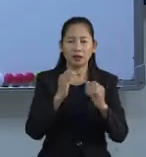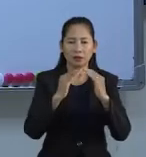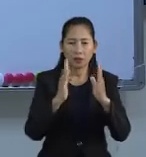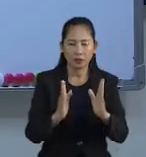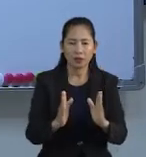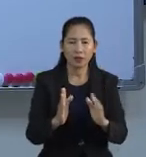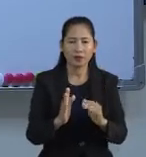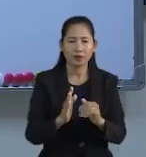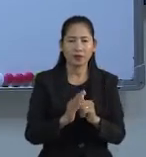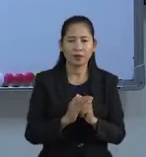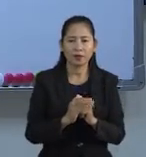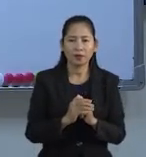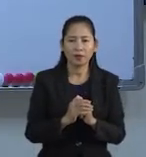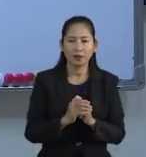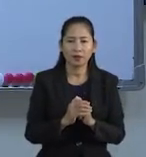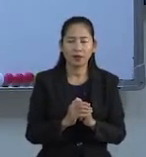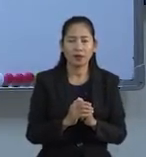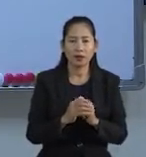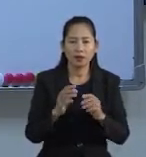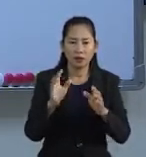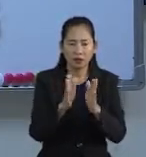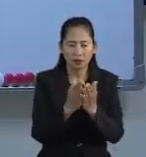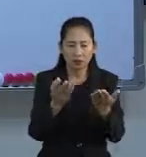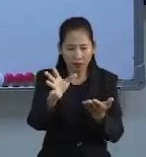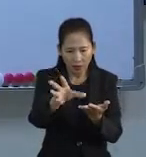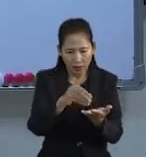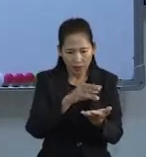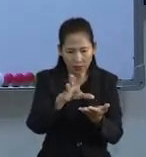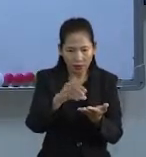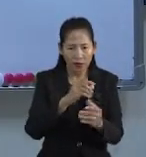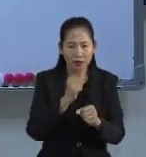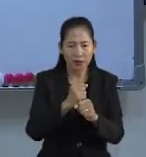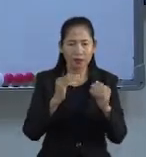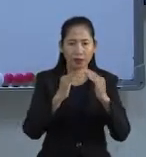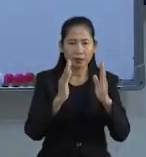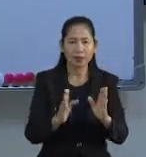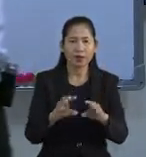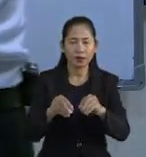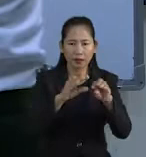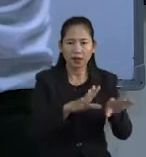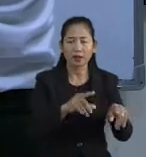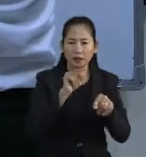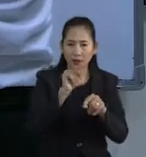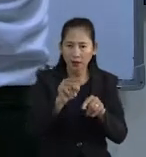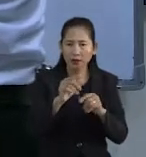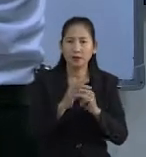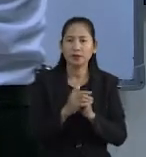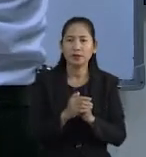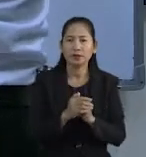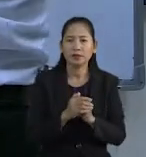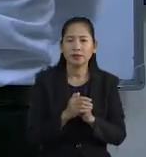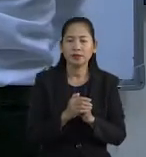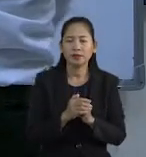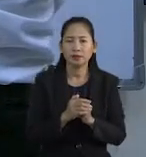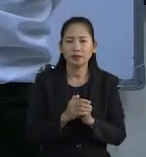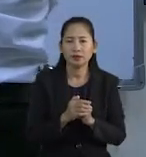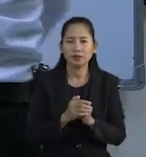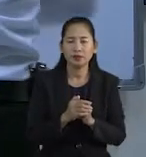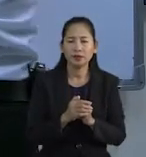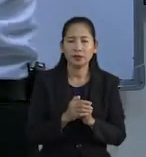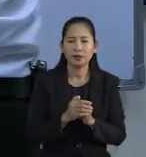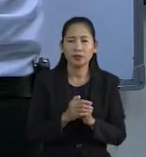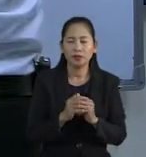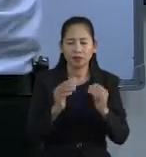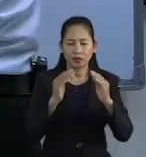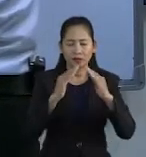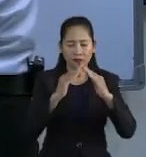dưỡng và chẳng còn do phải mới chìm lo nào con nhé cách cạp tè cụ đạt được thằng này và cách cạp tè